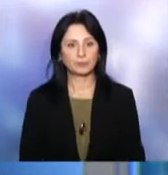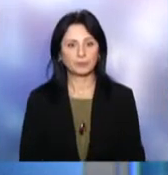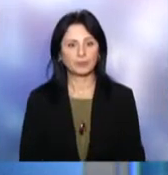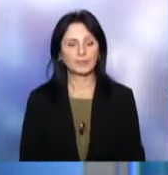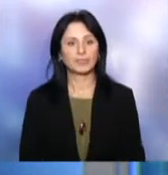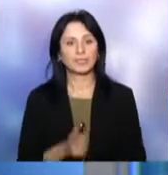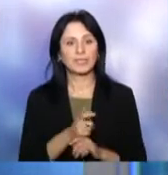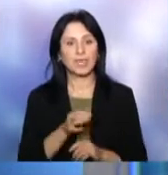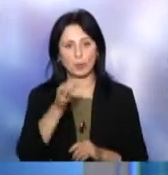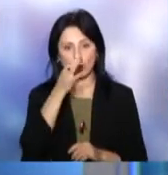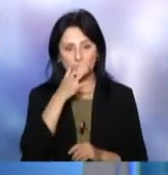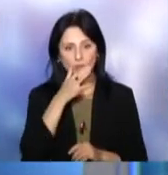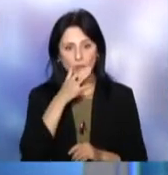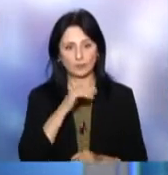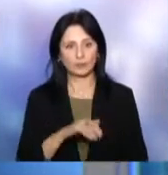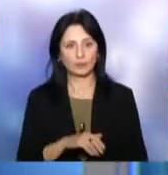ძალიან მომეწონა